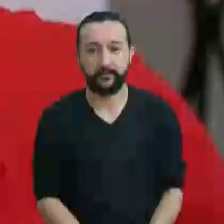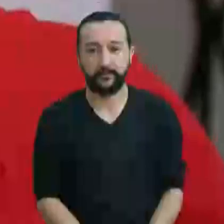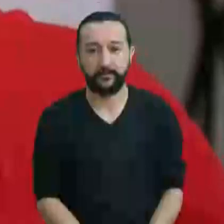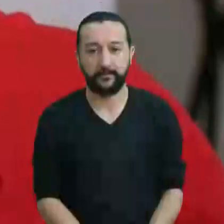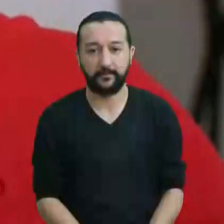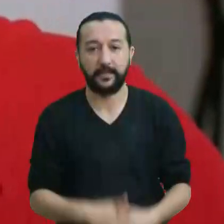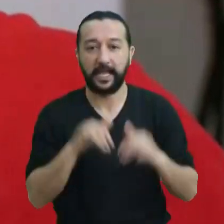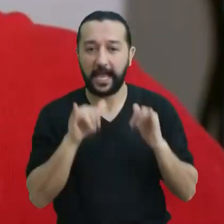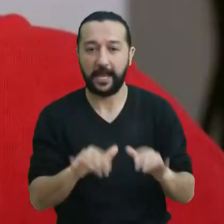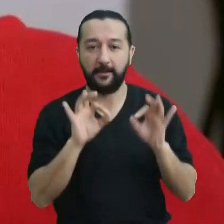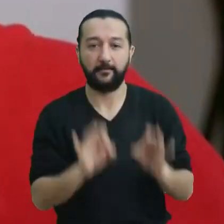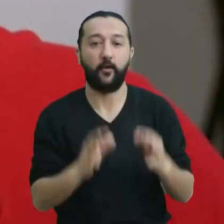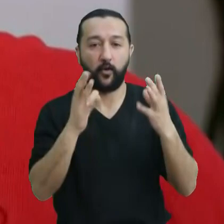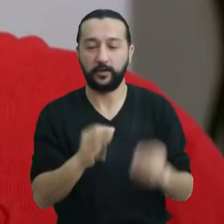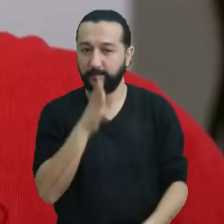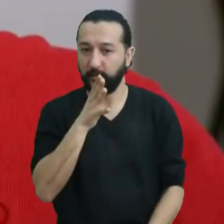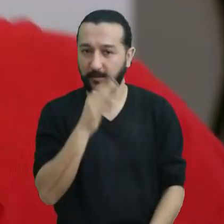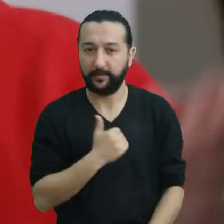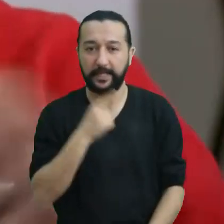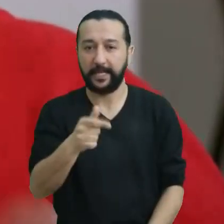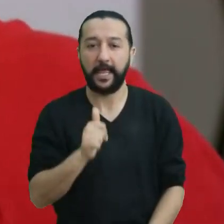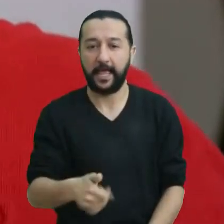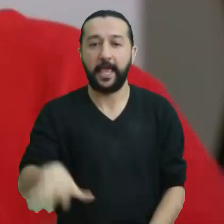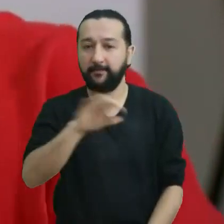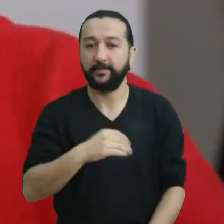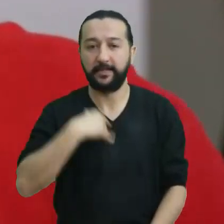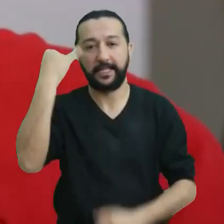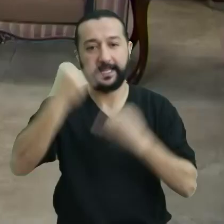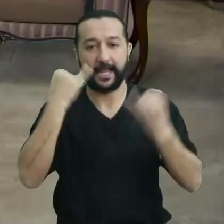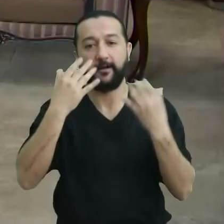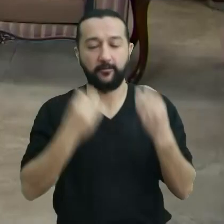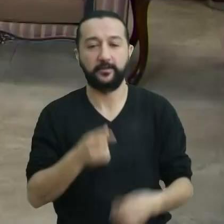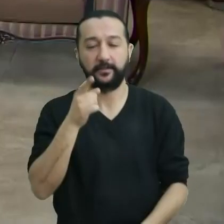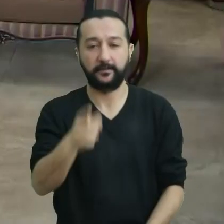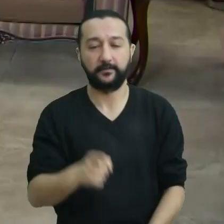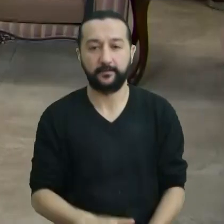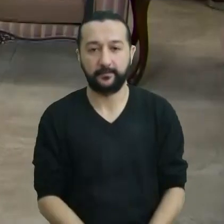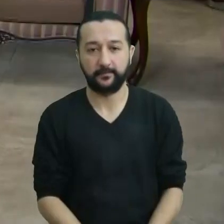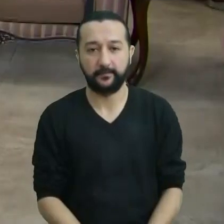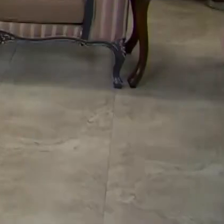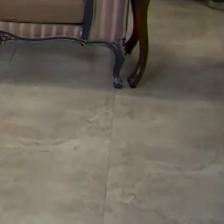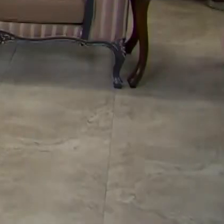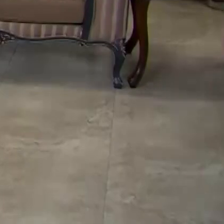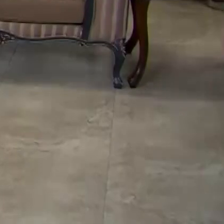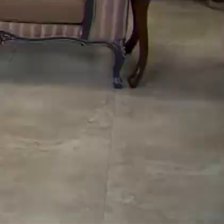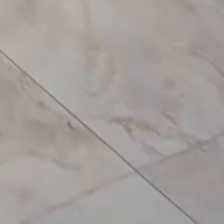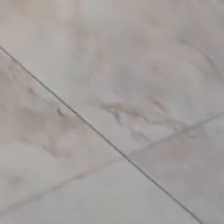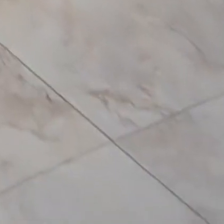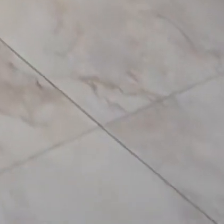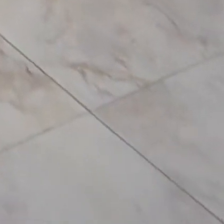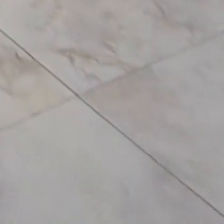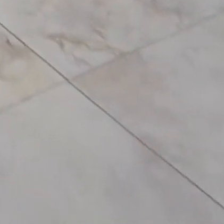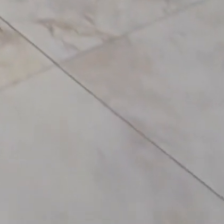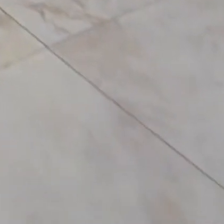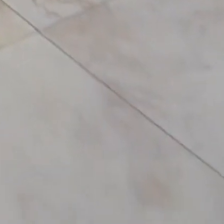Şimdi... Aynen böyle olacak işte. Hepiniz benden dalga geçeceksiniz. Hepsinin başı Kemal'e hak verir gibi önünde. Şükrü'nün